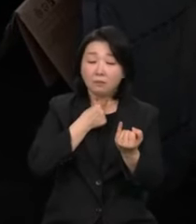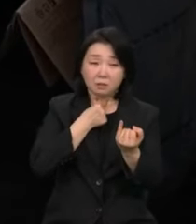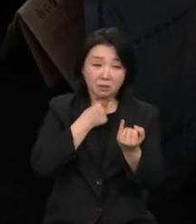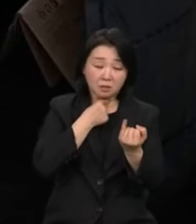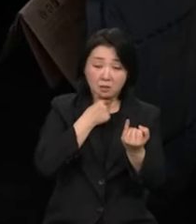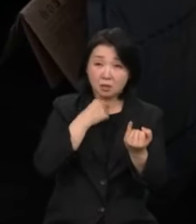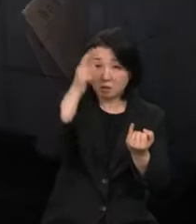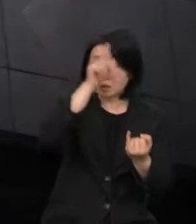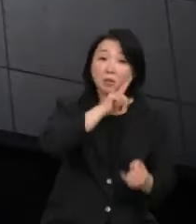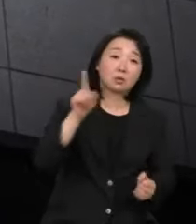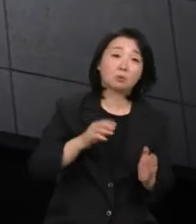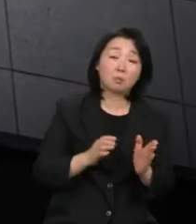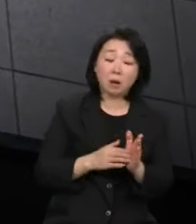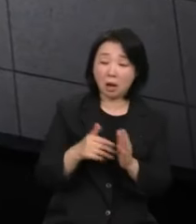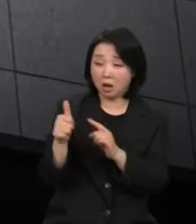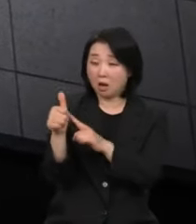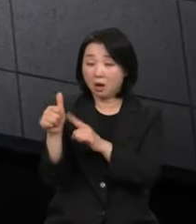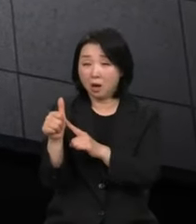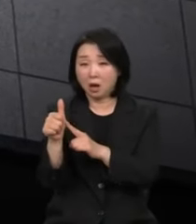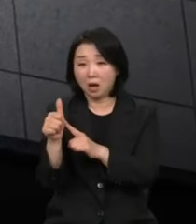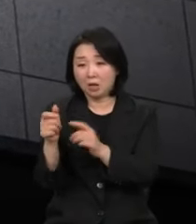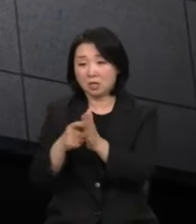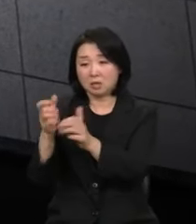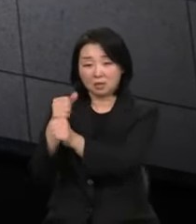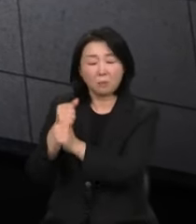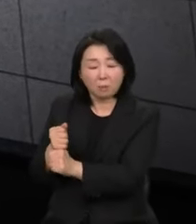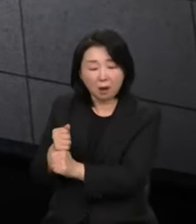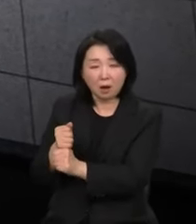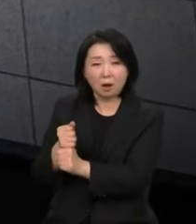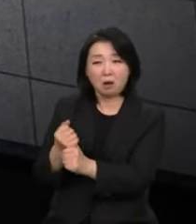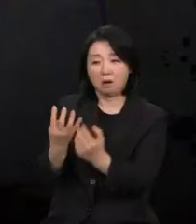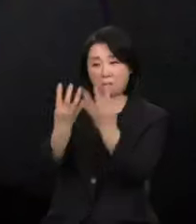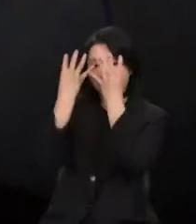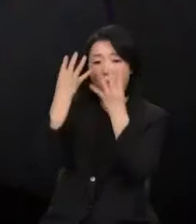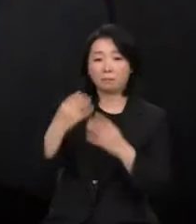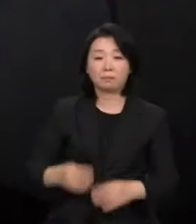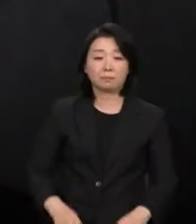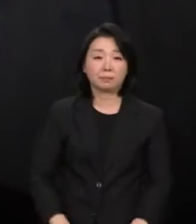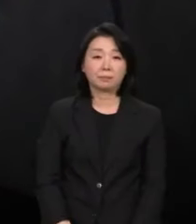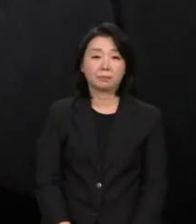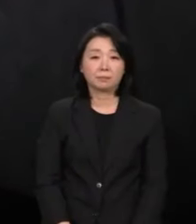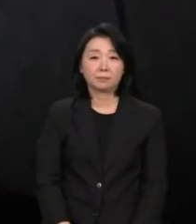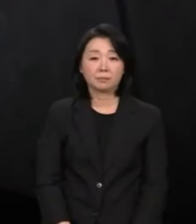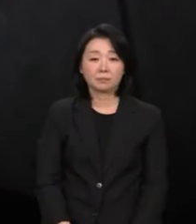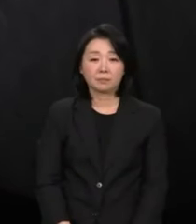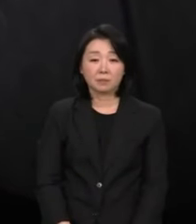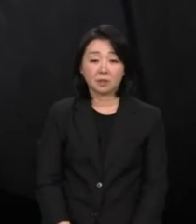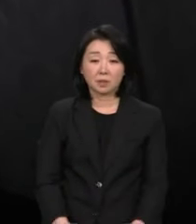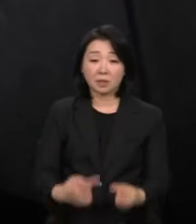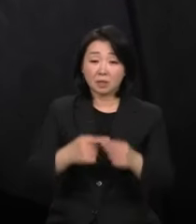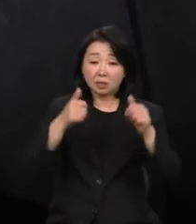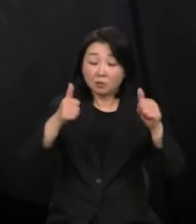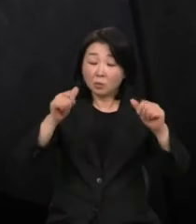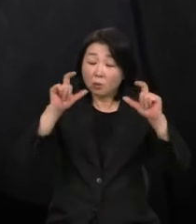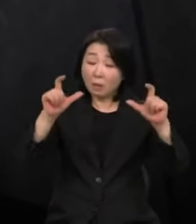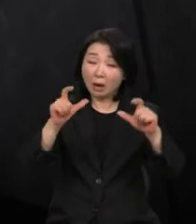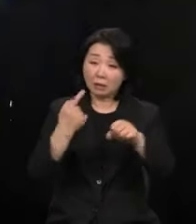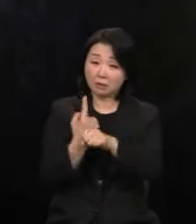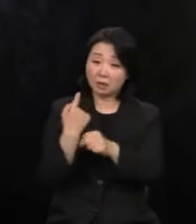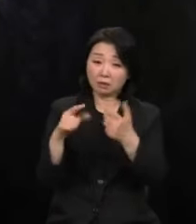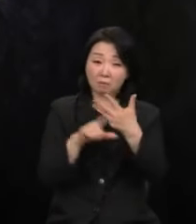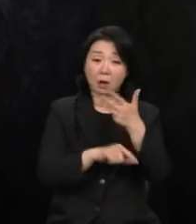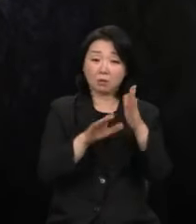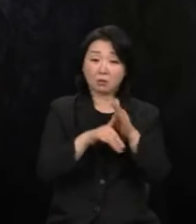곧바로 신고했고 가해자는 긴급 체포된 뒤 법정 구속됐습니다. 그런데 1심 선고를 앞둔 지난해